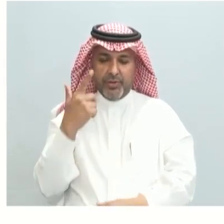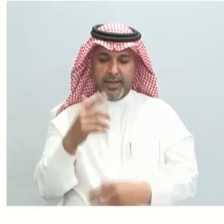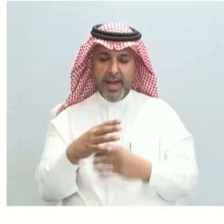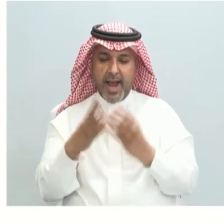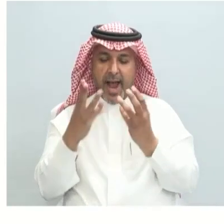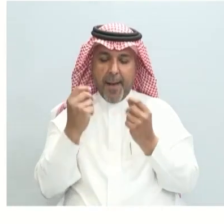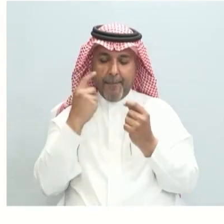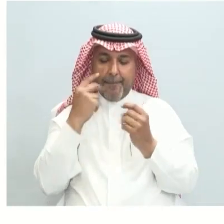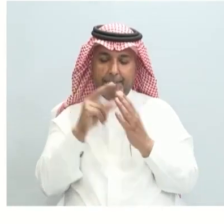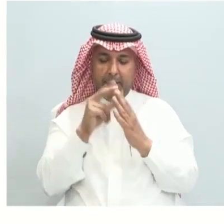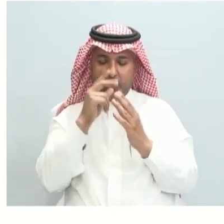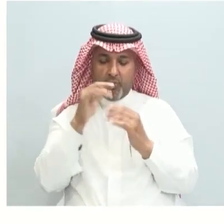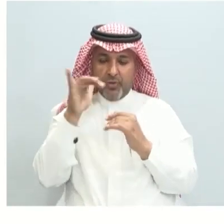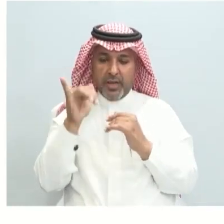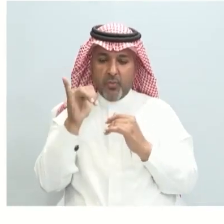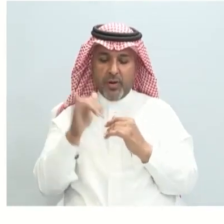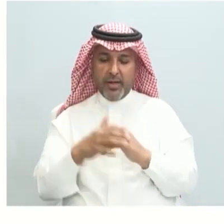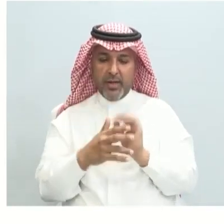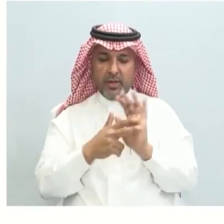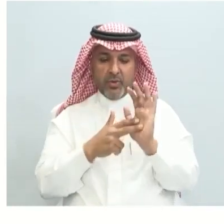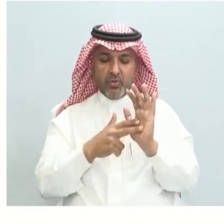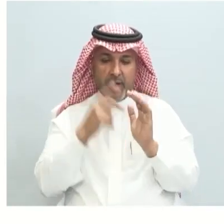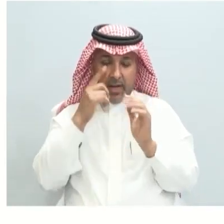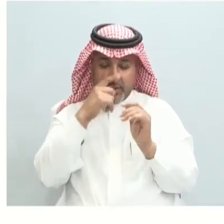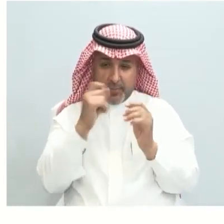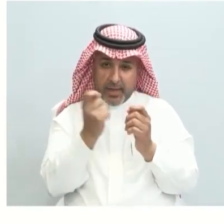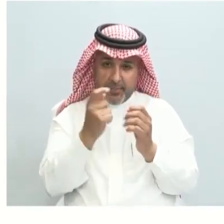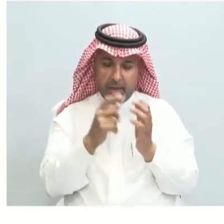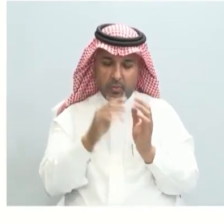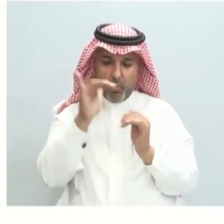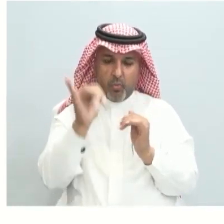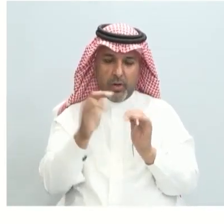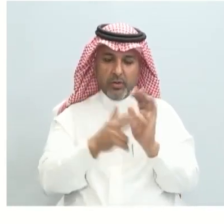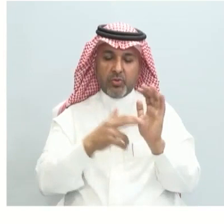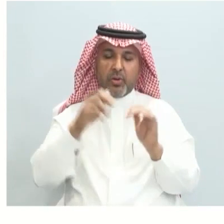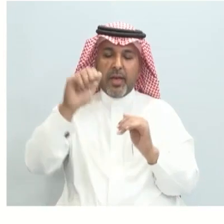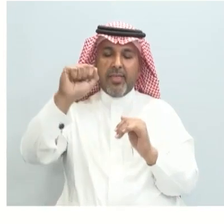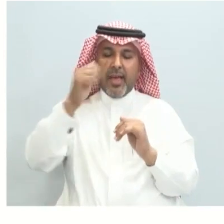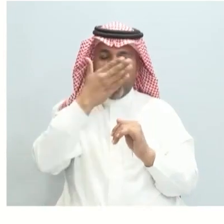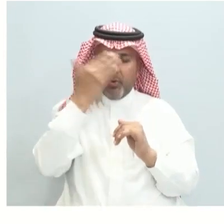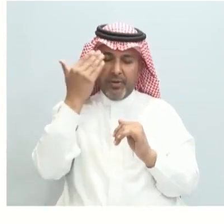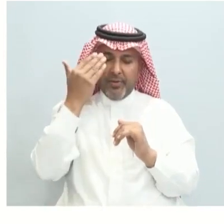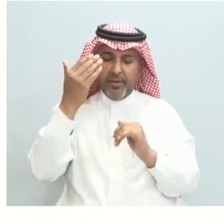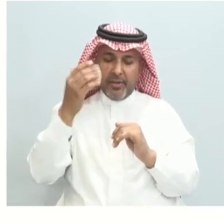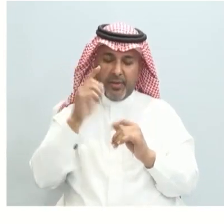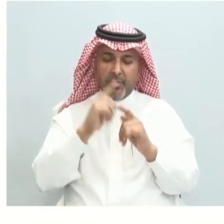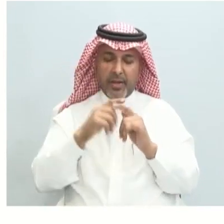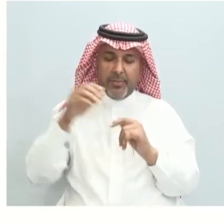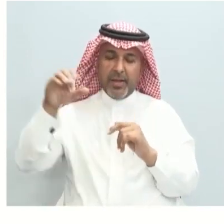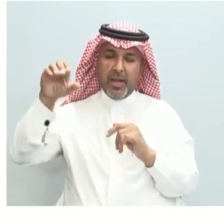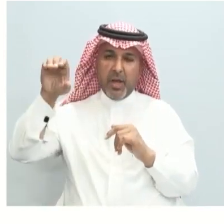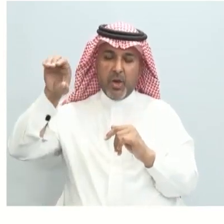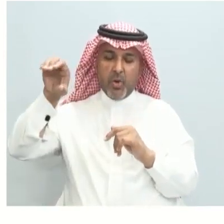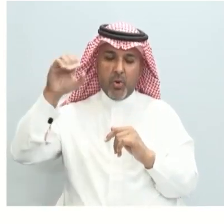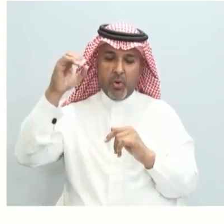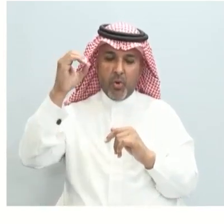المطلوبة هي واي تساوي إيه في كوساين بي لثيتا بهذا الشكل أو بنقول بي لتي زي ما قلنا